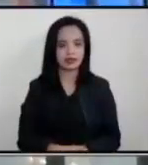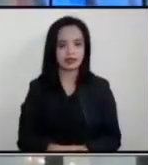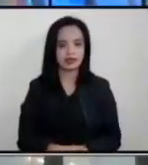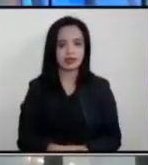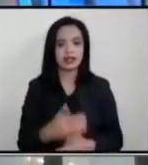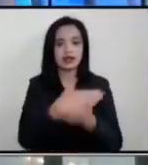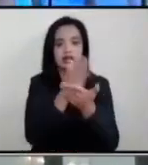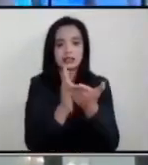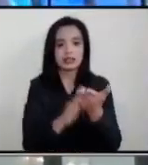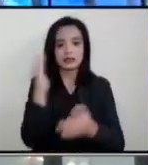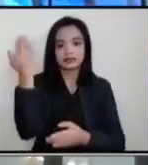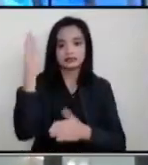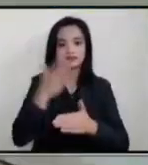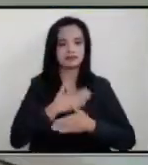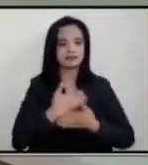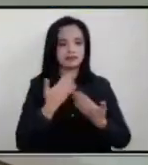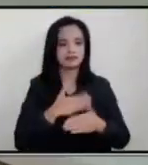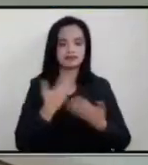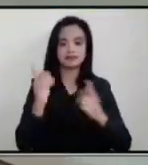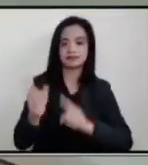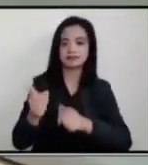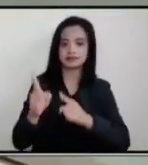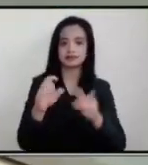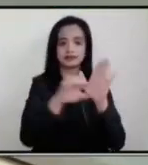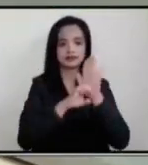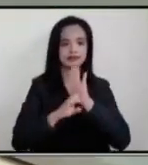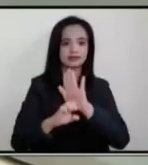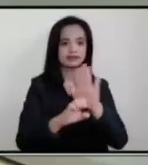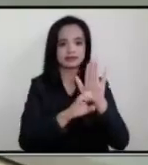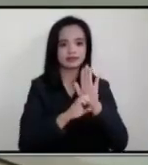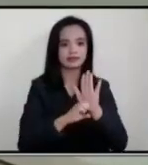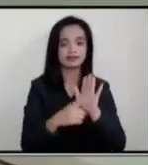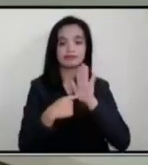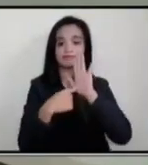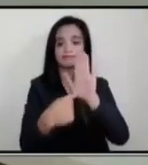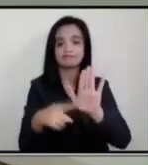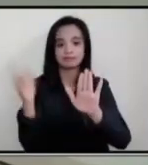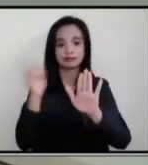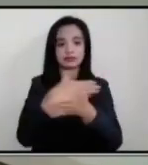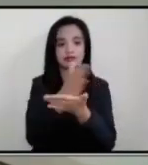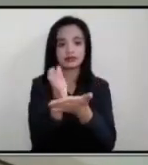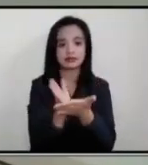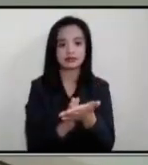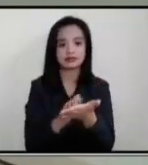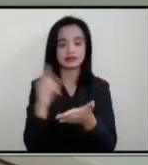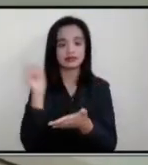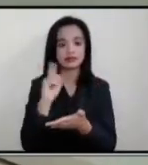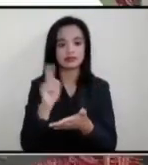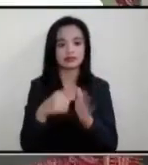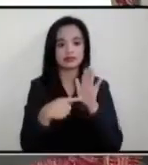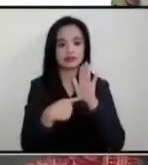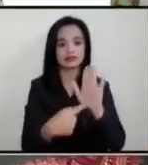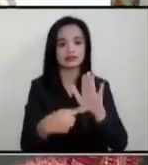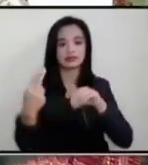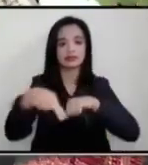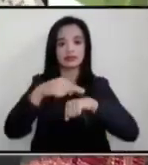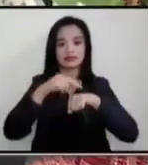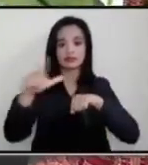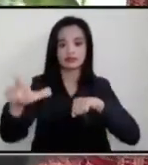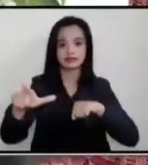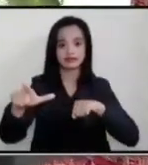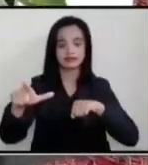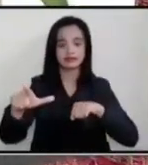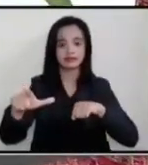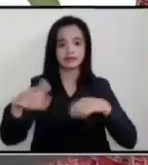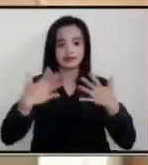queens na dumalo sa naturang exhibit. Ibinida rin nila ang ilan sa kanilang mga nakadisplay na national costumes at mga